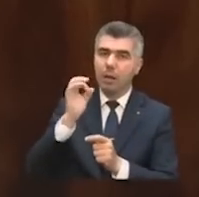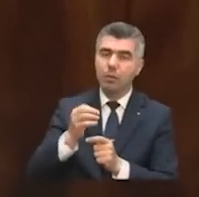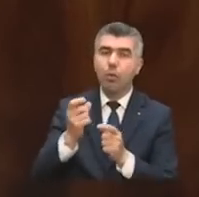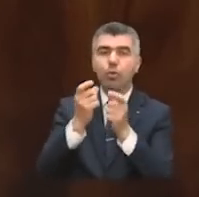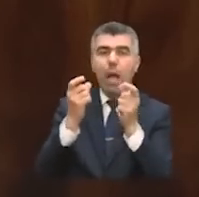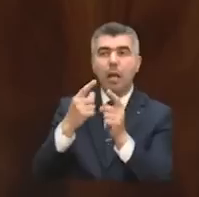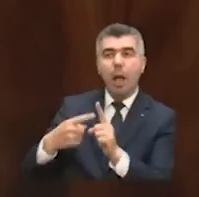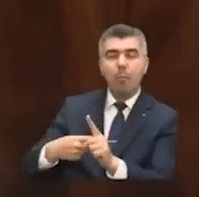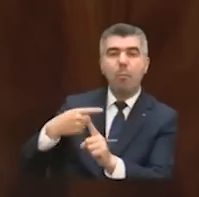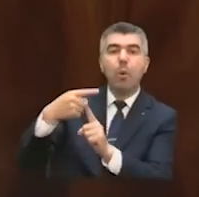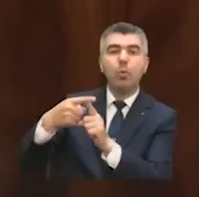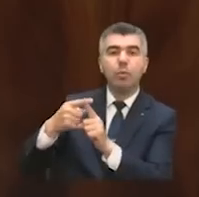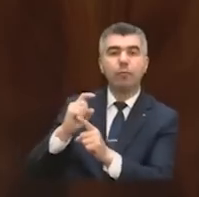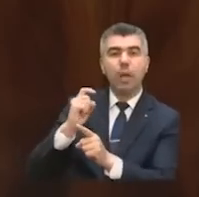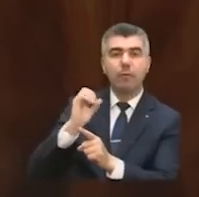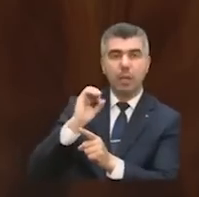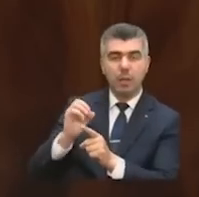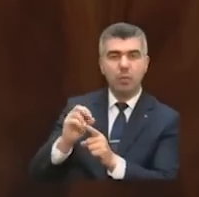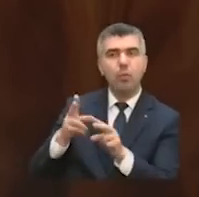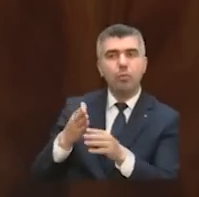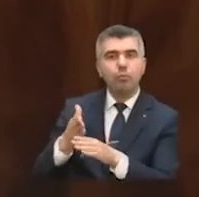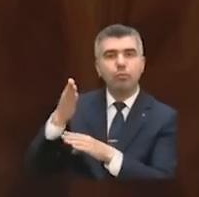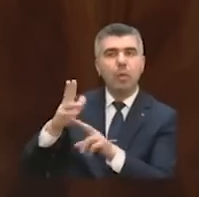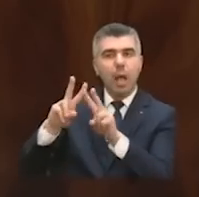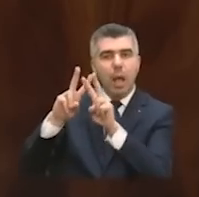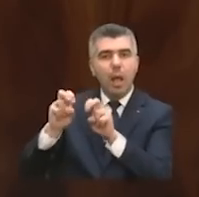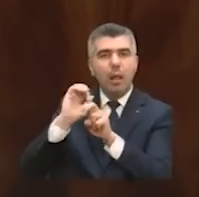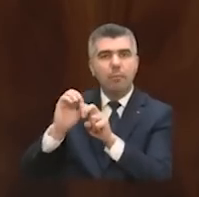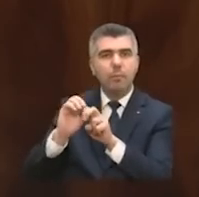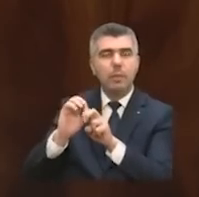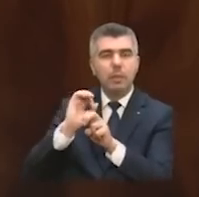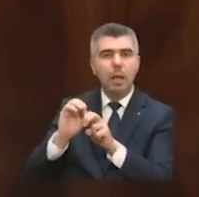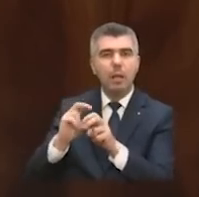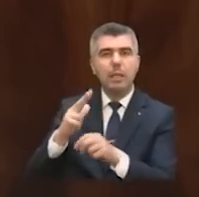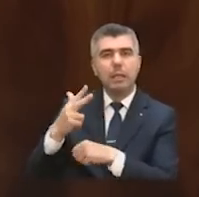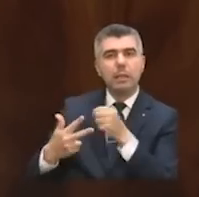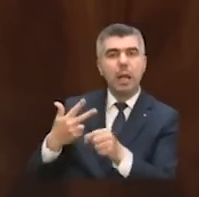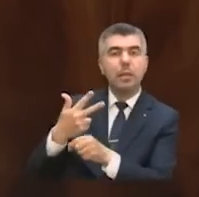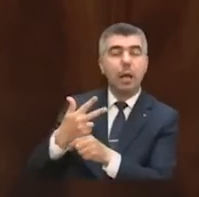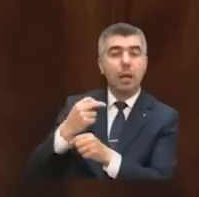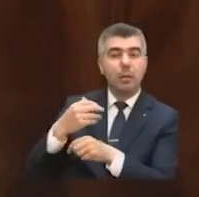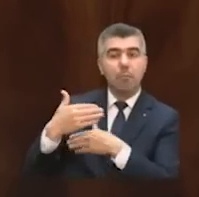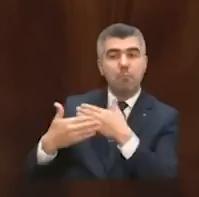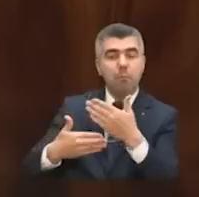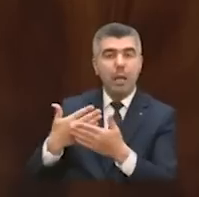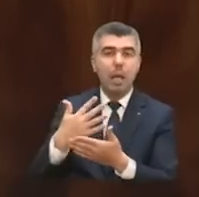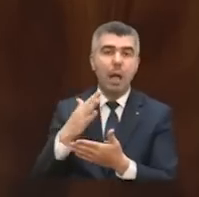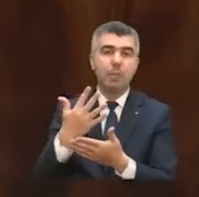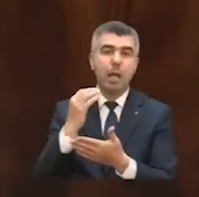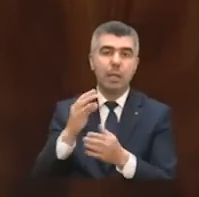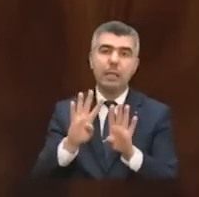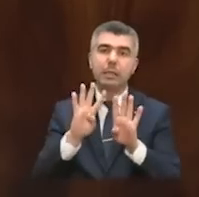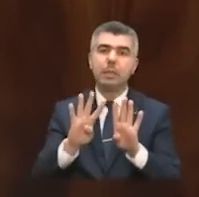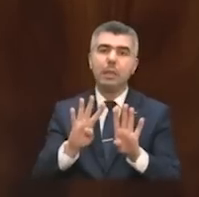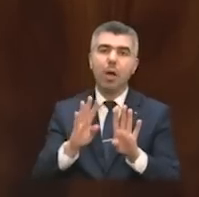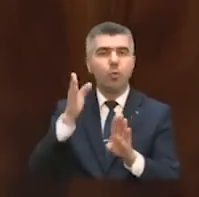تزيدها وتمشي ودير البحث ديالها، وبلي غادي يكمل ديك 3 سنين ديالو اللي جات من بعد 5 سنين هي 8 سنين،